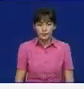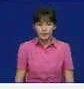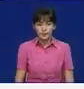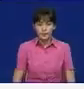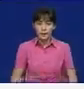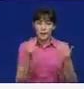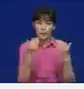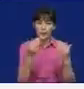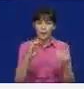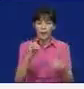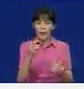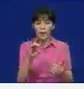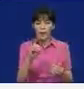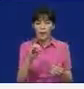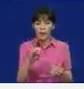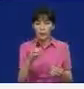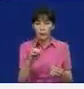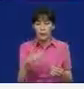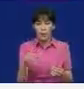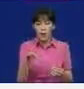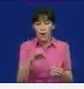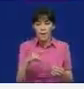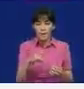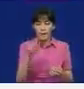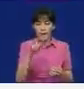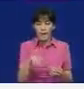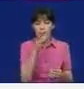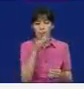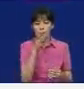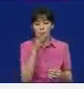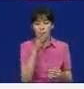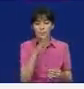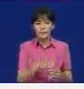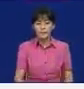Бүгінгі күні Еңбек ауданының әкімшісі ауданында қазіргі таңда